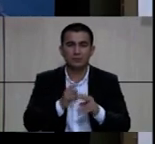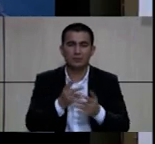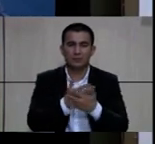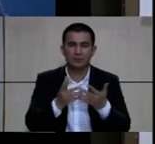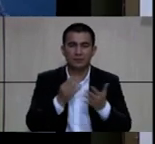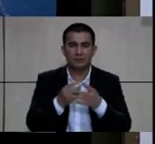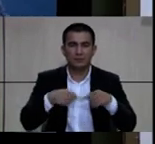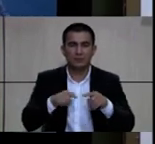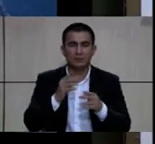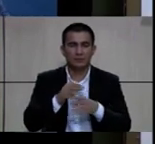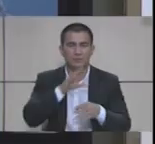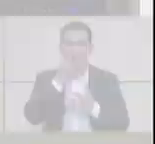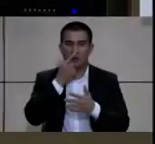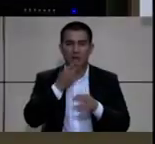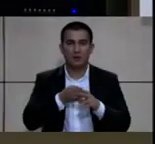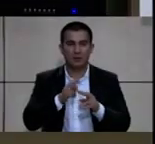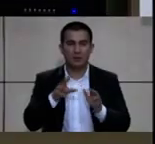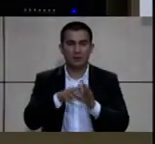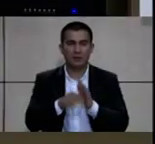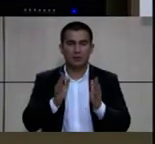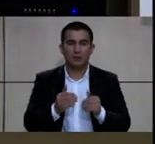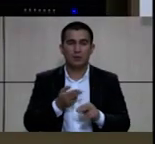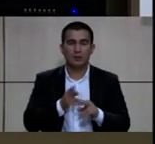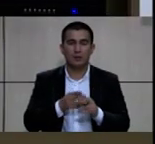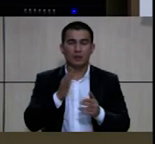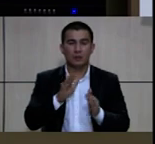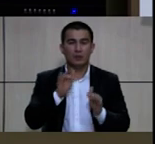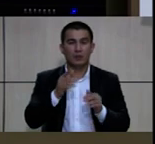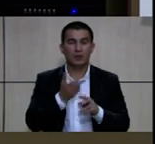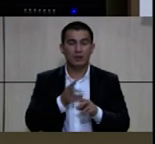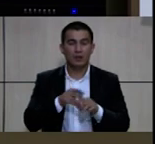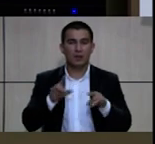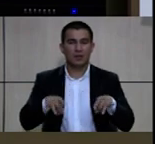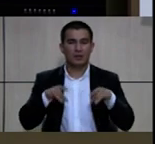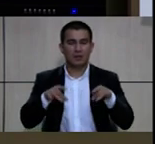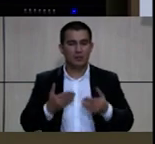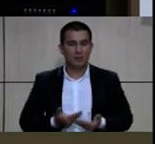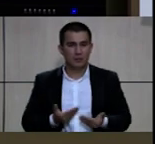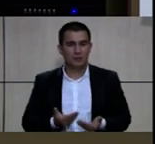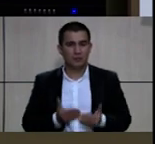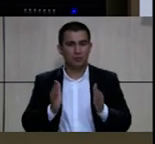va o'rdakburun kiradi. Bular faqat Avstraliyada yashaydi.